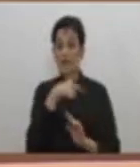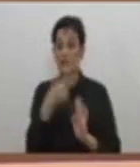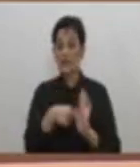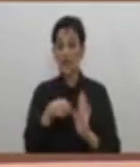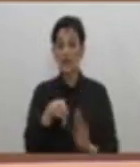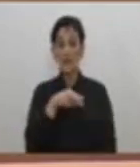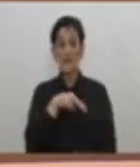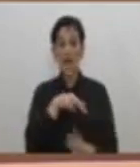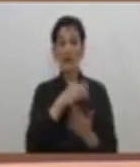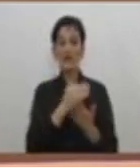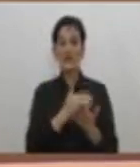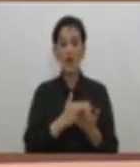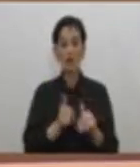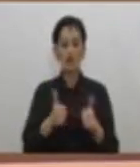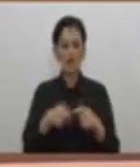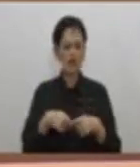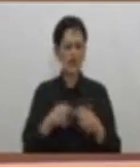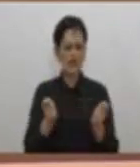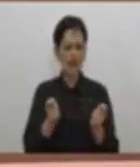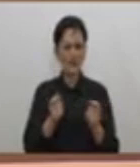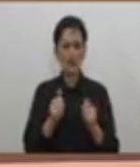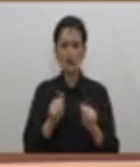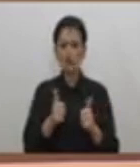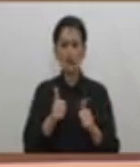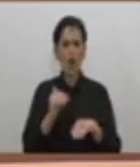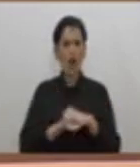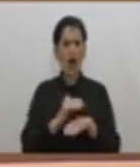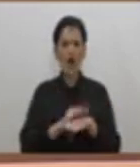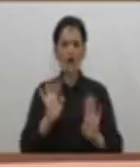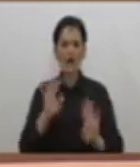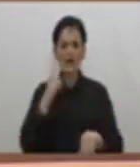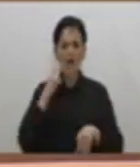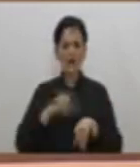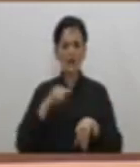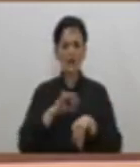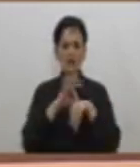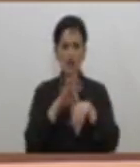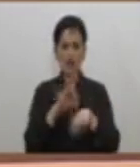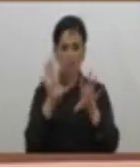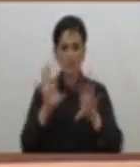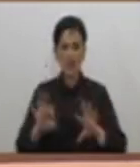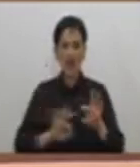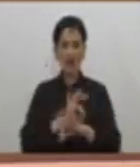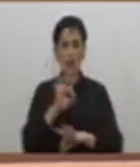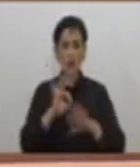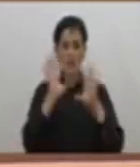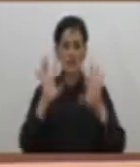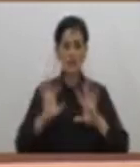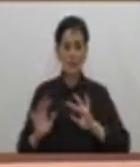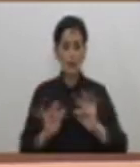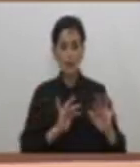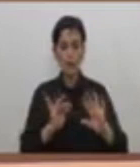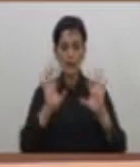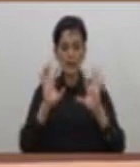პარლამენტის რეგლამენტის როგორი დარღვევით და როგორ არაკეთილ სინდისიერად ჩაატარა ამ კანონპროექტზე საკანონმდებლო პროცესი